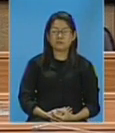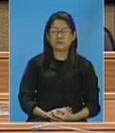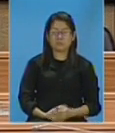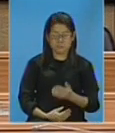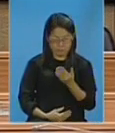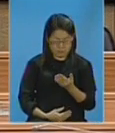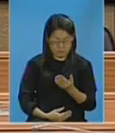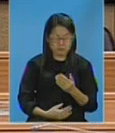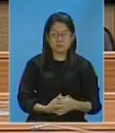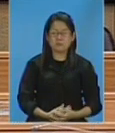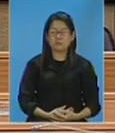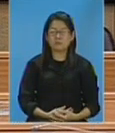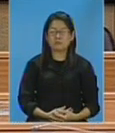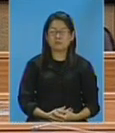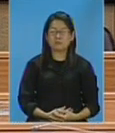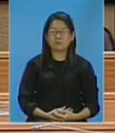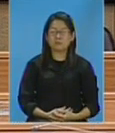ใช่ไหมครับ